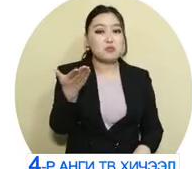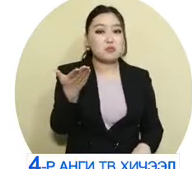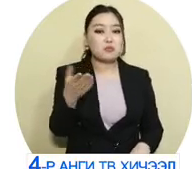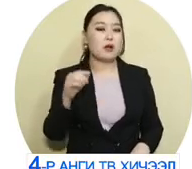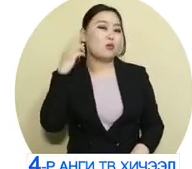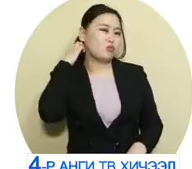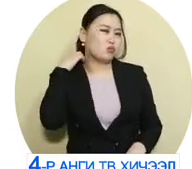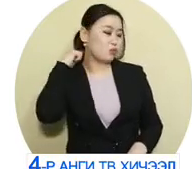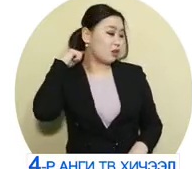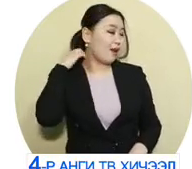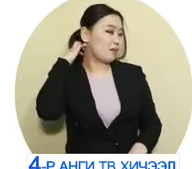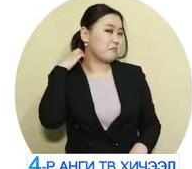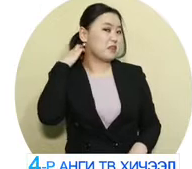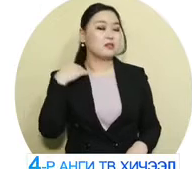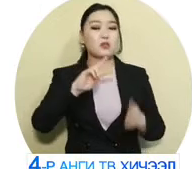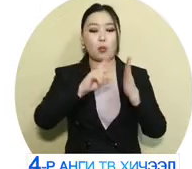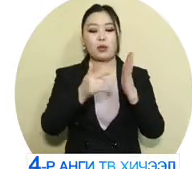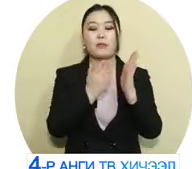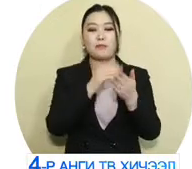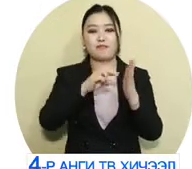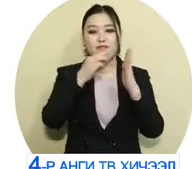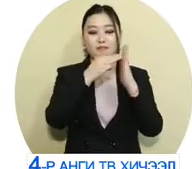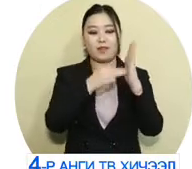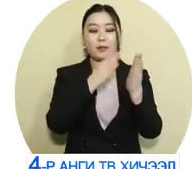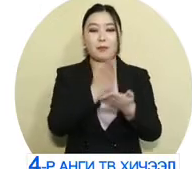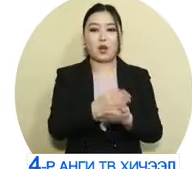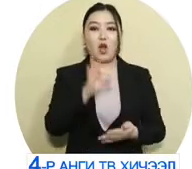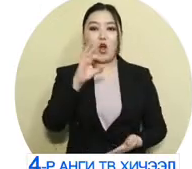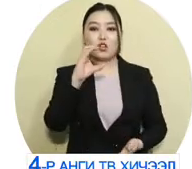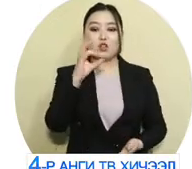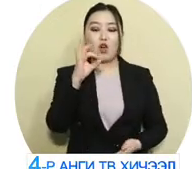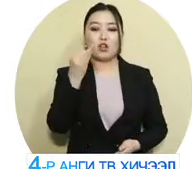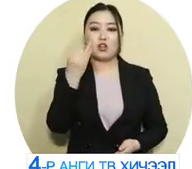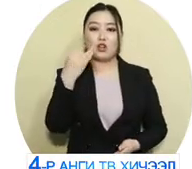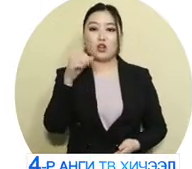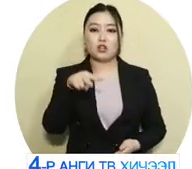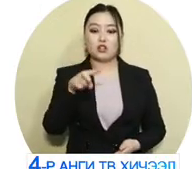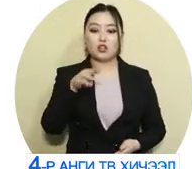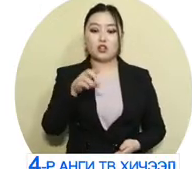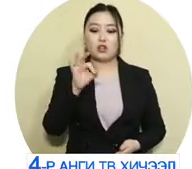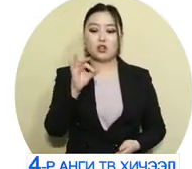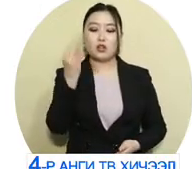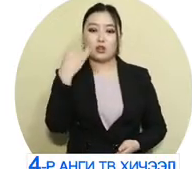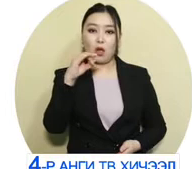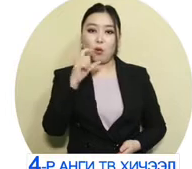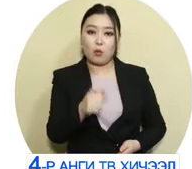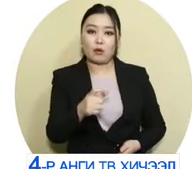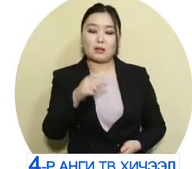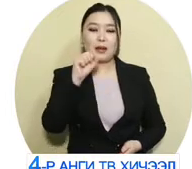гэсэн үг юм байна. Осолтой хүн гэдэг үг маань аюултай хүн буюу одоо бэрх хүн гэсэн утгаар